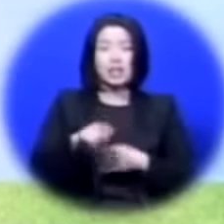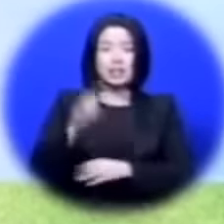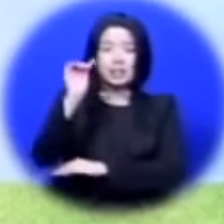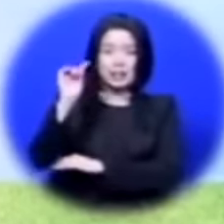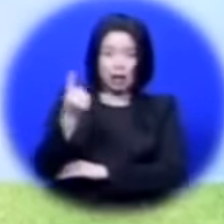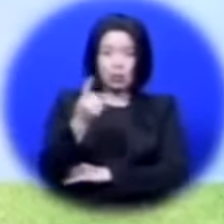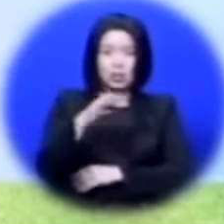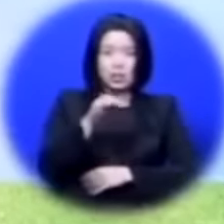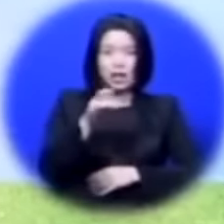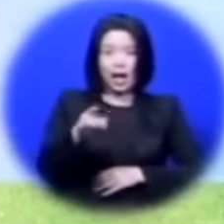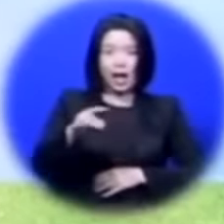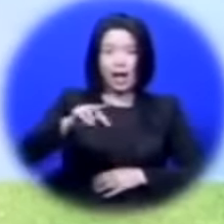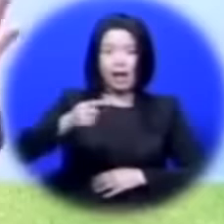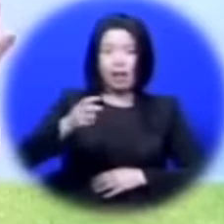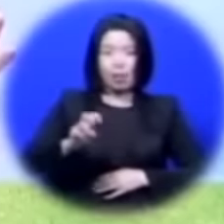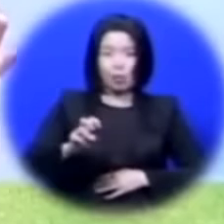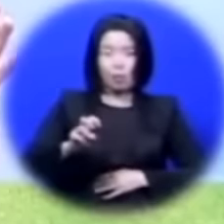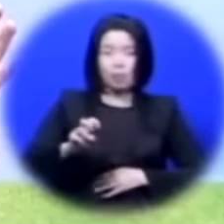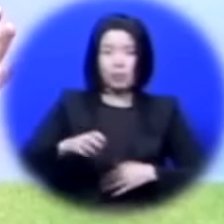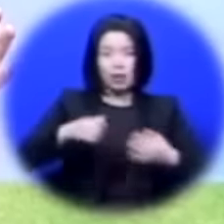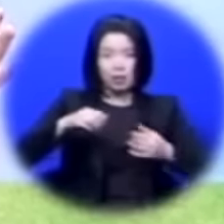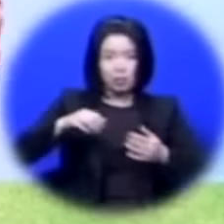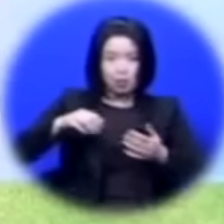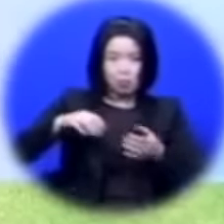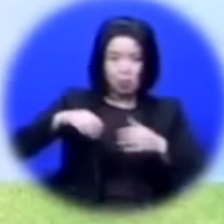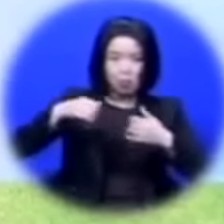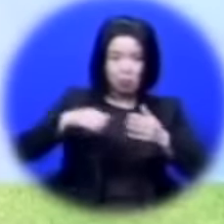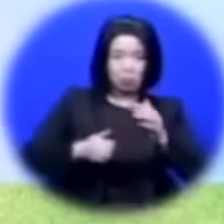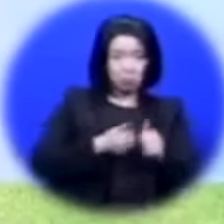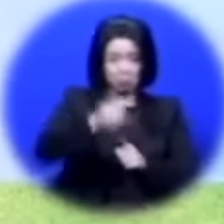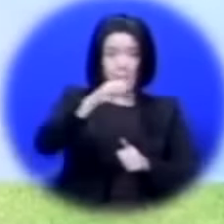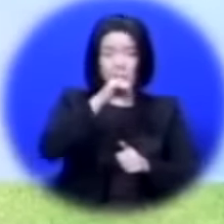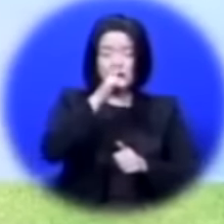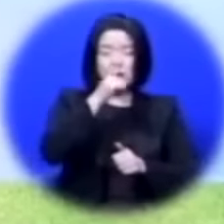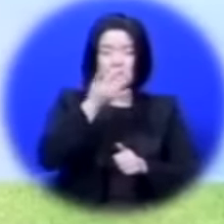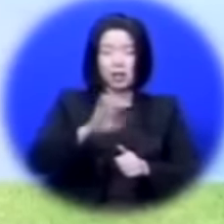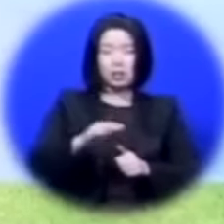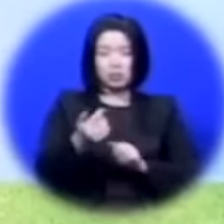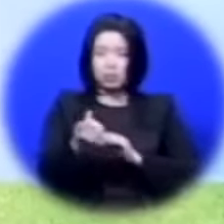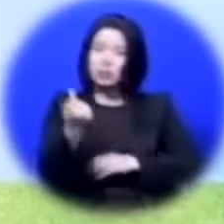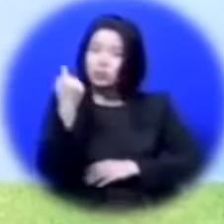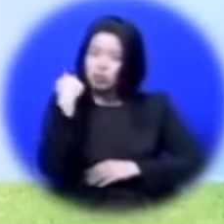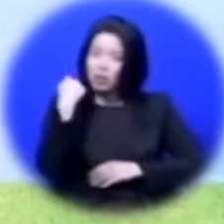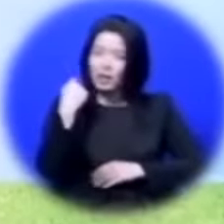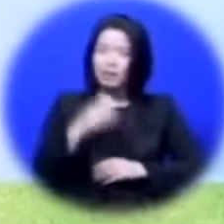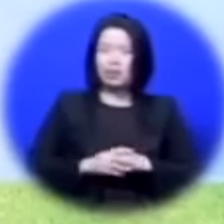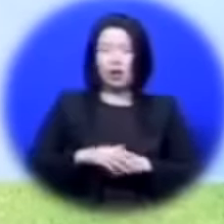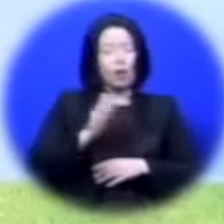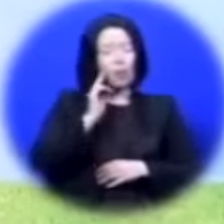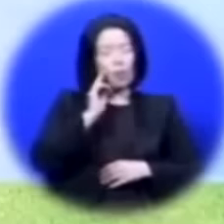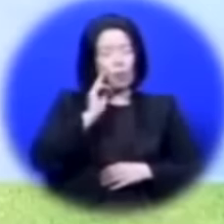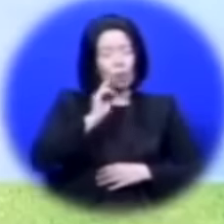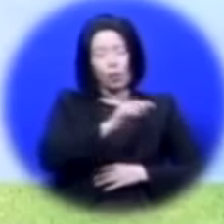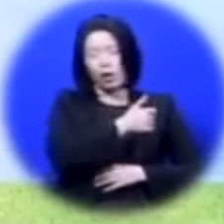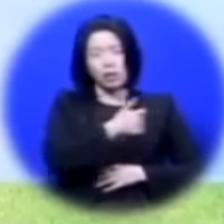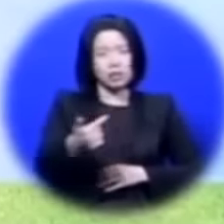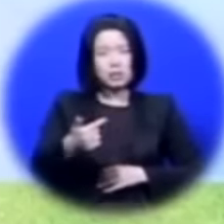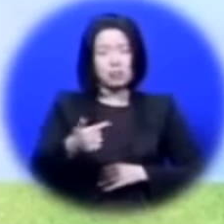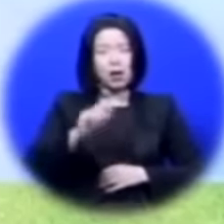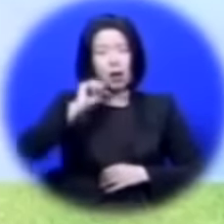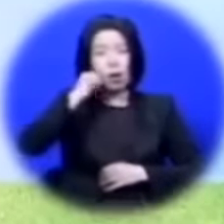에돔을 그렇게 꺾었지만 그 이면에는 굉장한 어려움이 있었다는